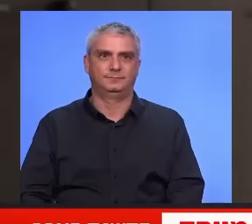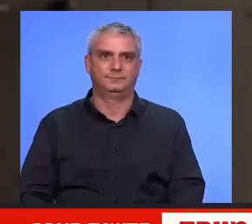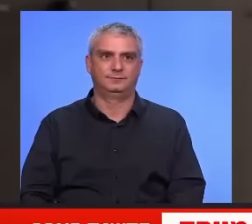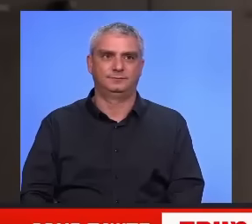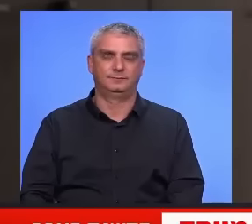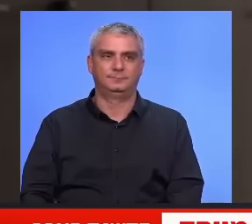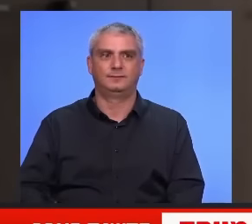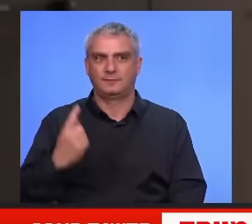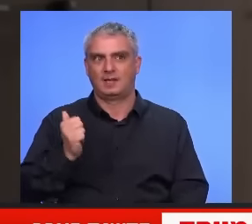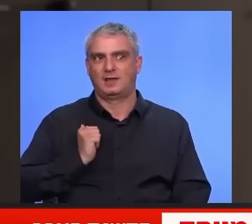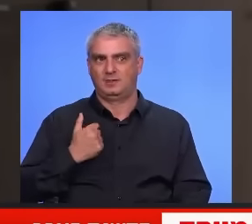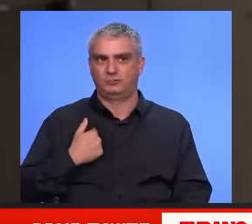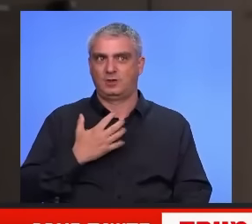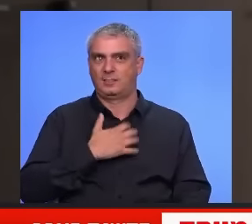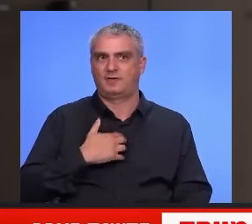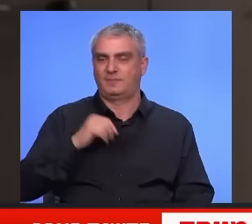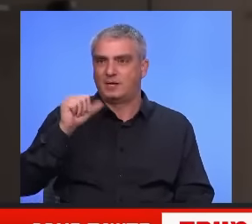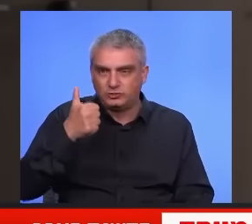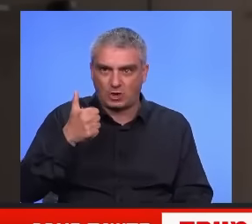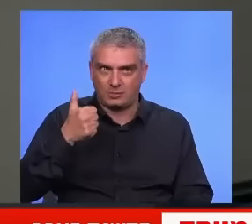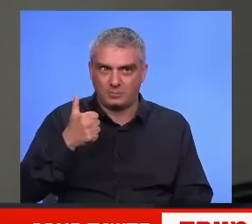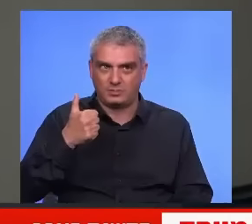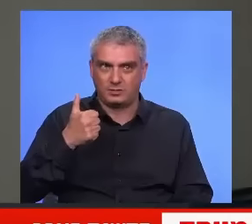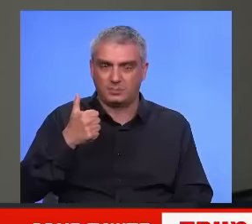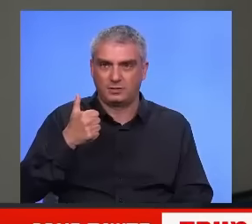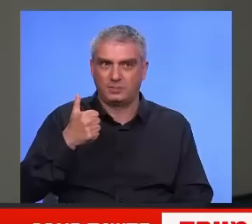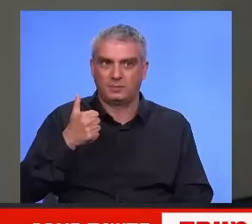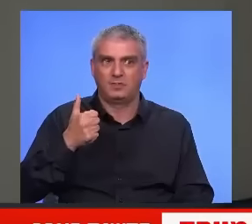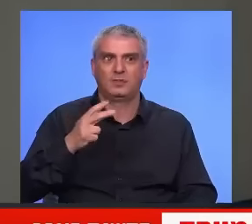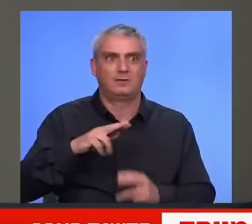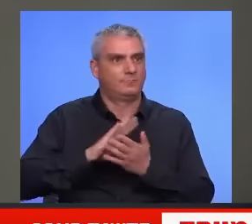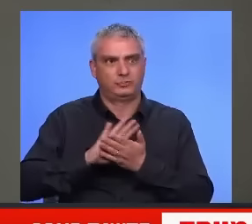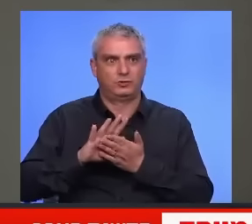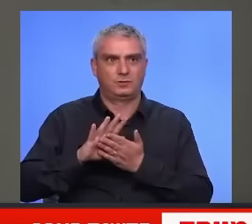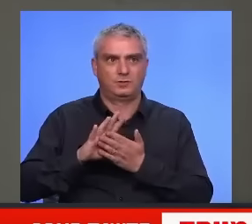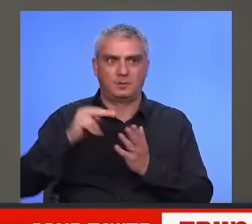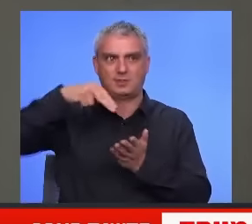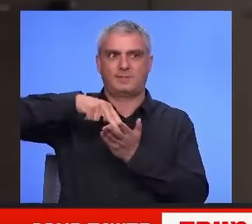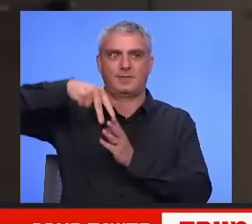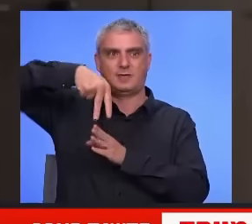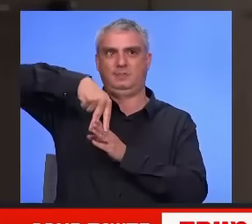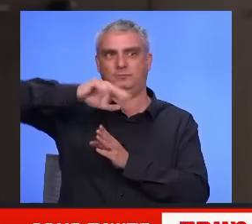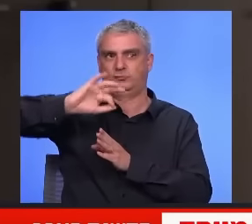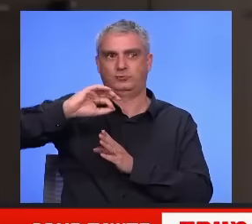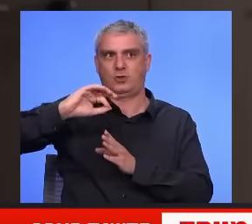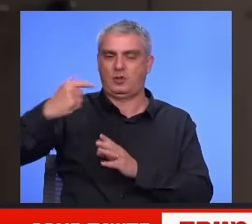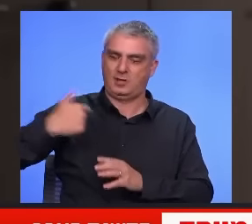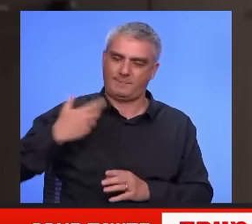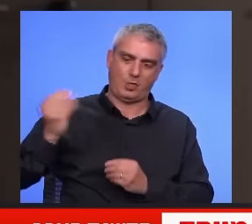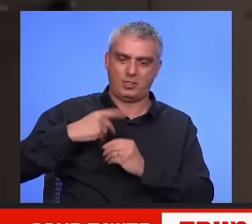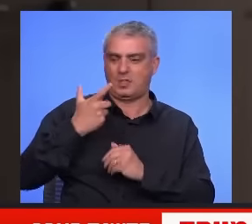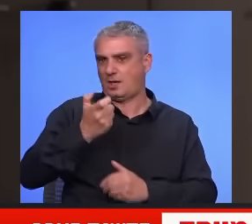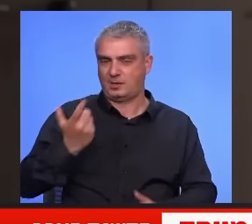אז אחד החיילים שלי נפגע ראשון, אז פשוט נעמדתי עליו כדי שהוא לא יחטוף עוד